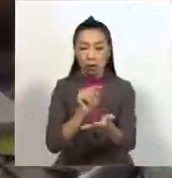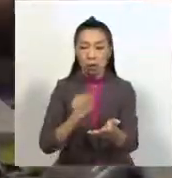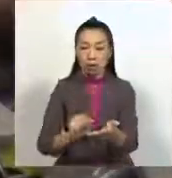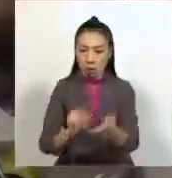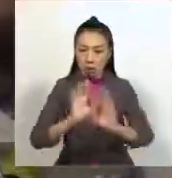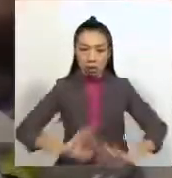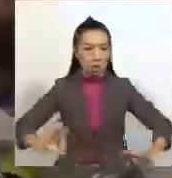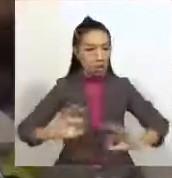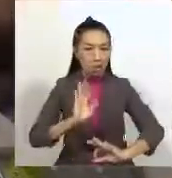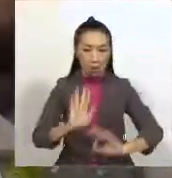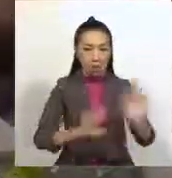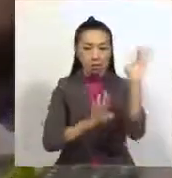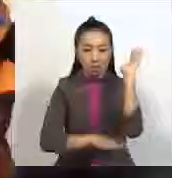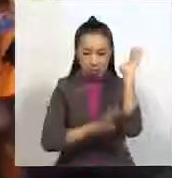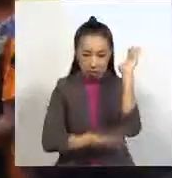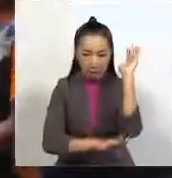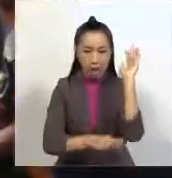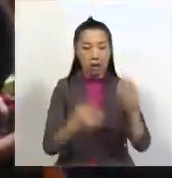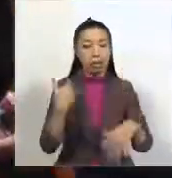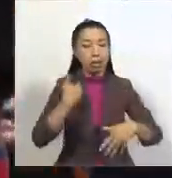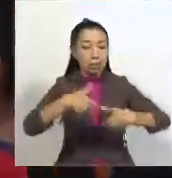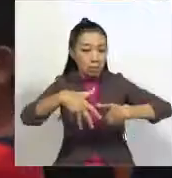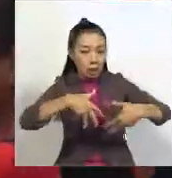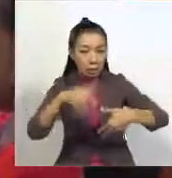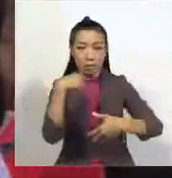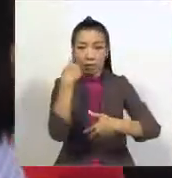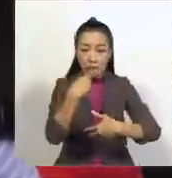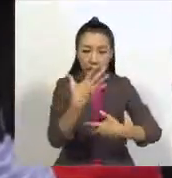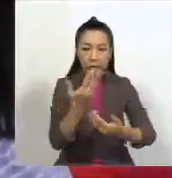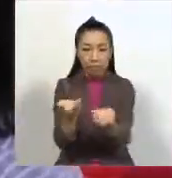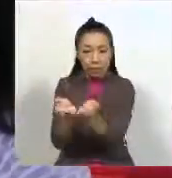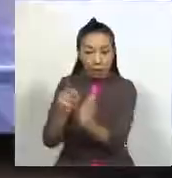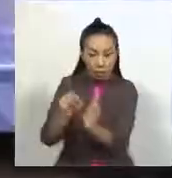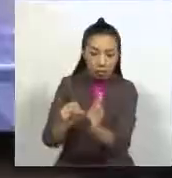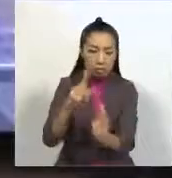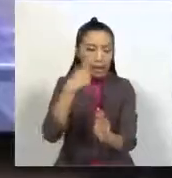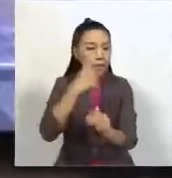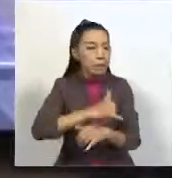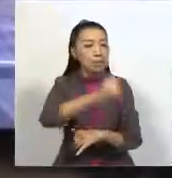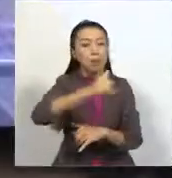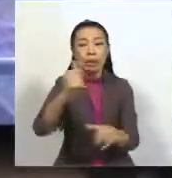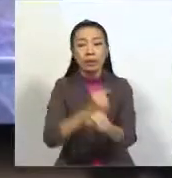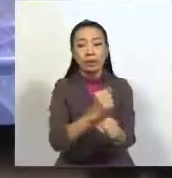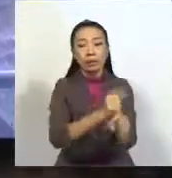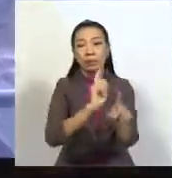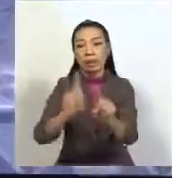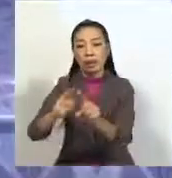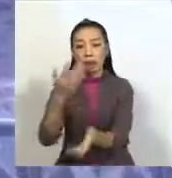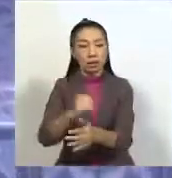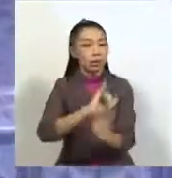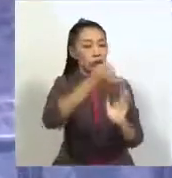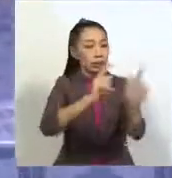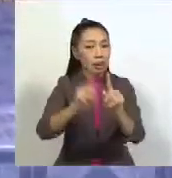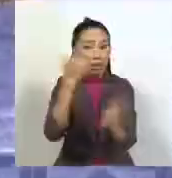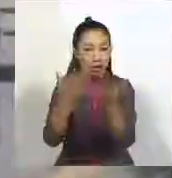พณีที่สำคัญในภาคใต้ของไทยไม่ว่าลูกหลานหรือญาติพี่น้องของคนในครอบครัวจะไปทำงานอยู่แห่งหนตำบลใดของประเทศไทยจะ